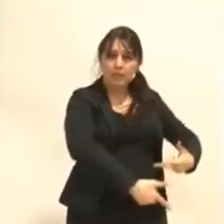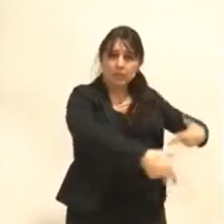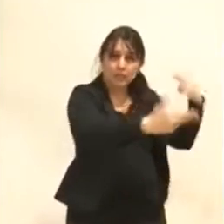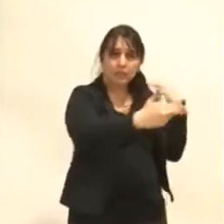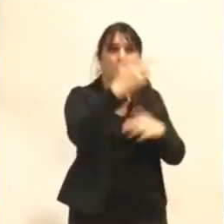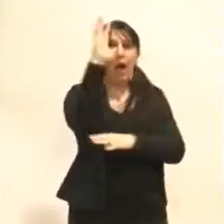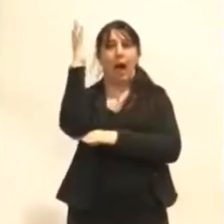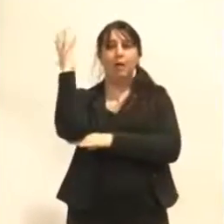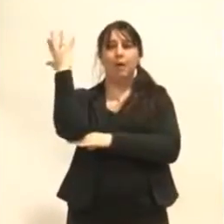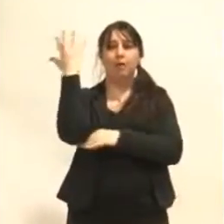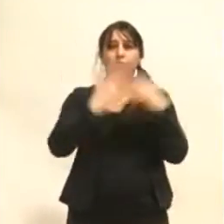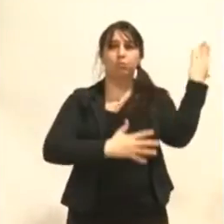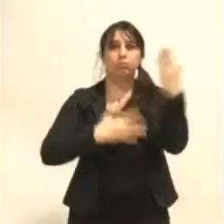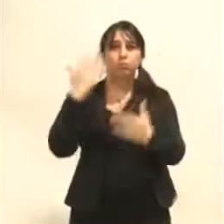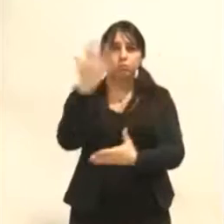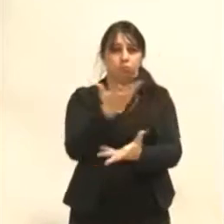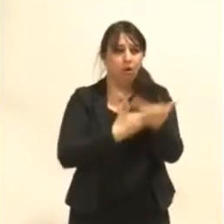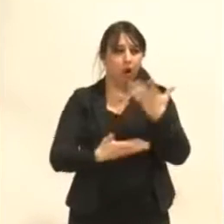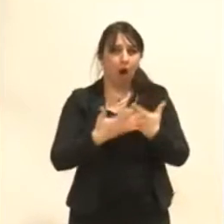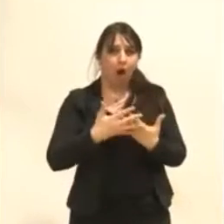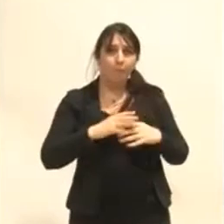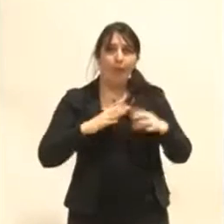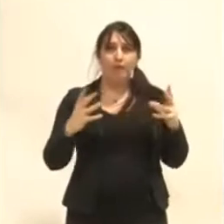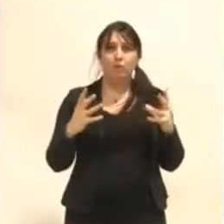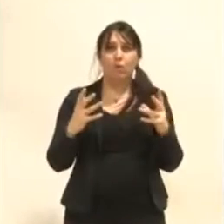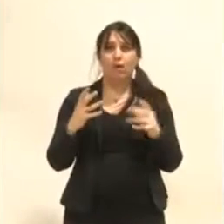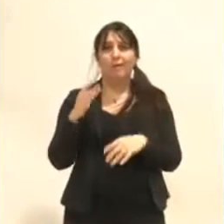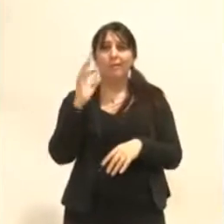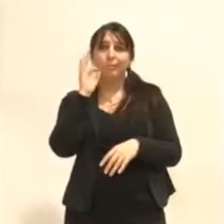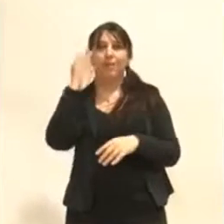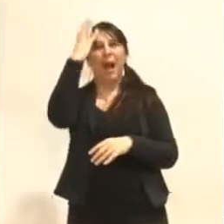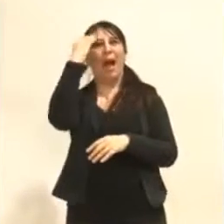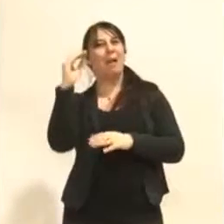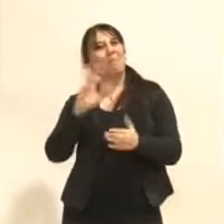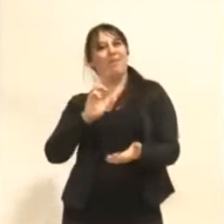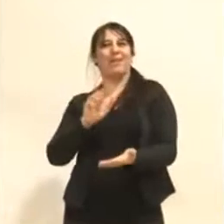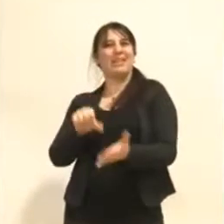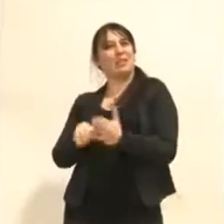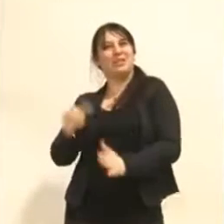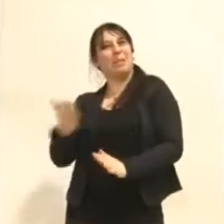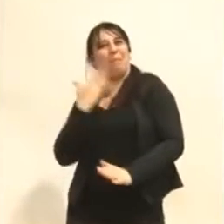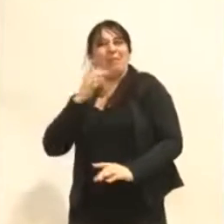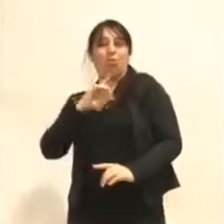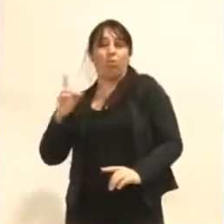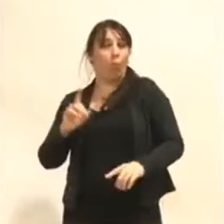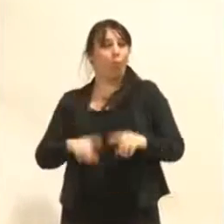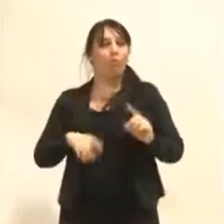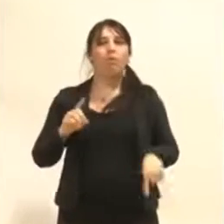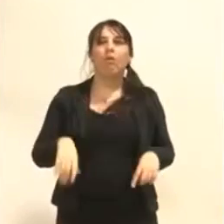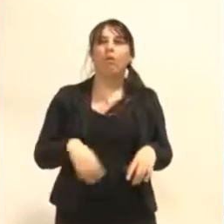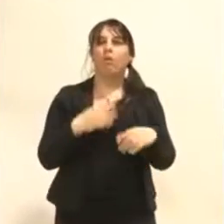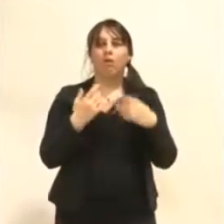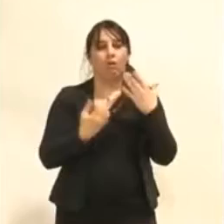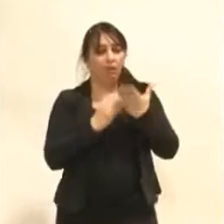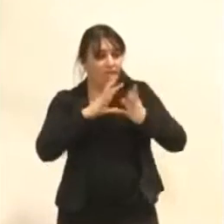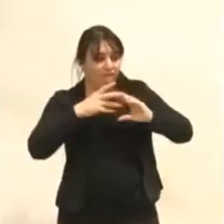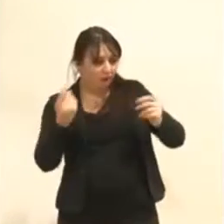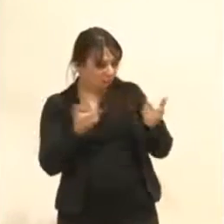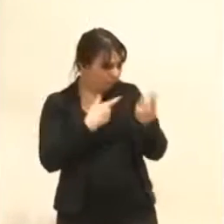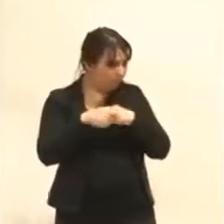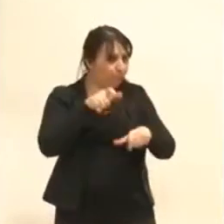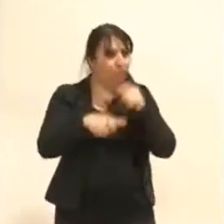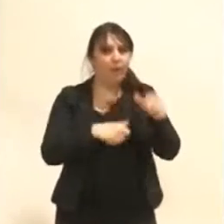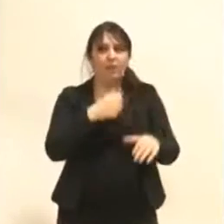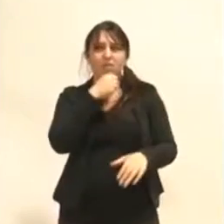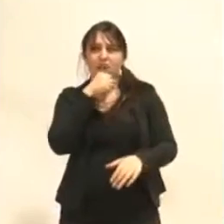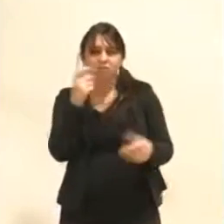l'abattage des arbres et leur remplacement par des essences moins alpines, la forme de nouveaux mobiliers urbains moins adaptés aux